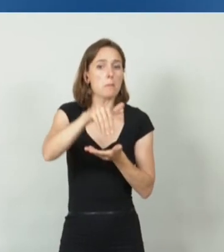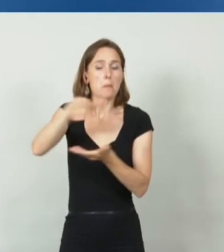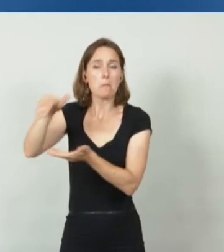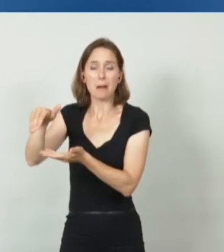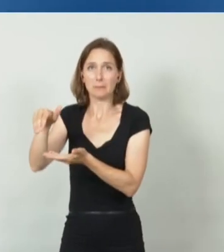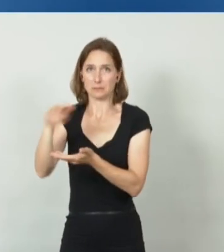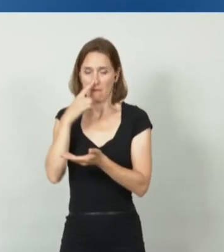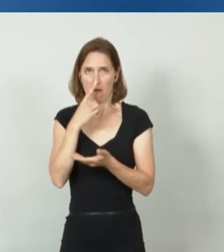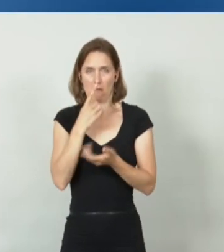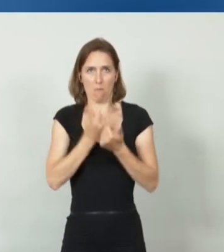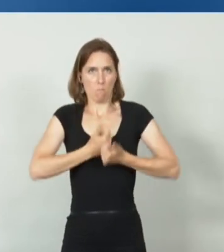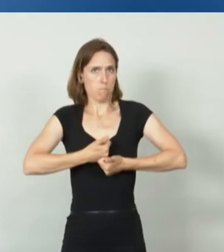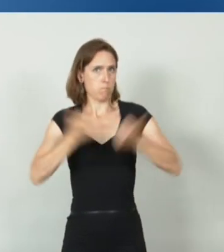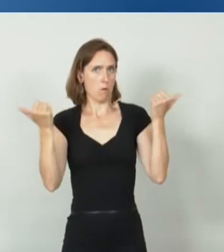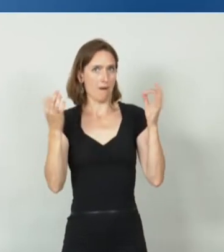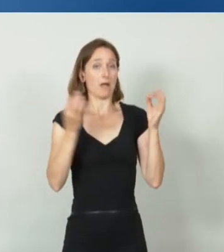langage officiel